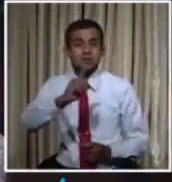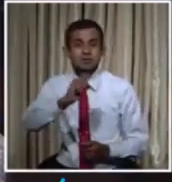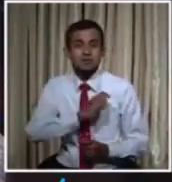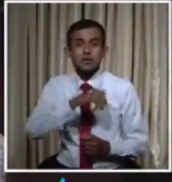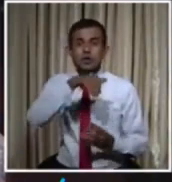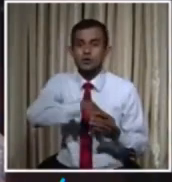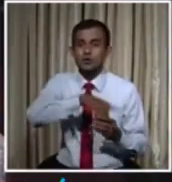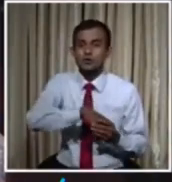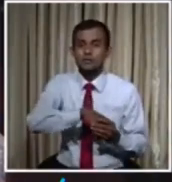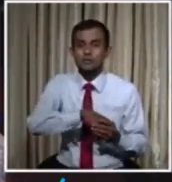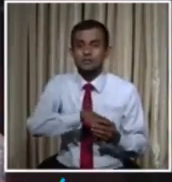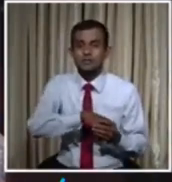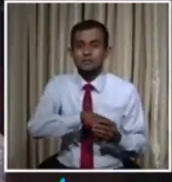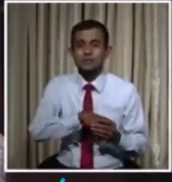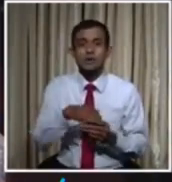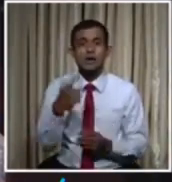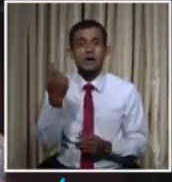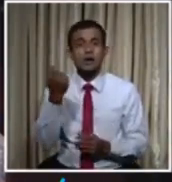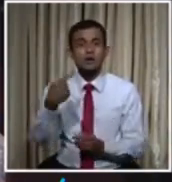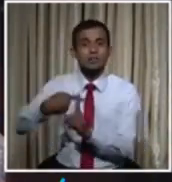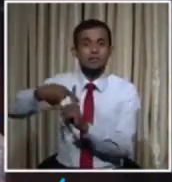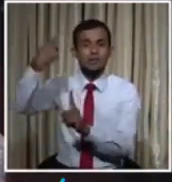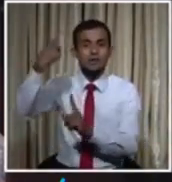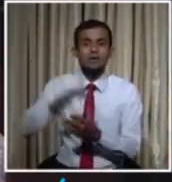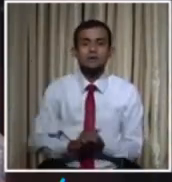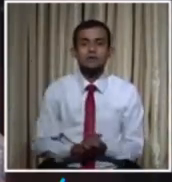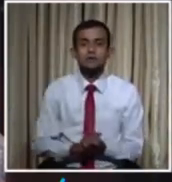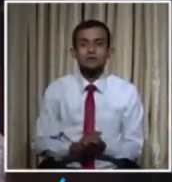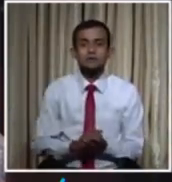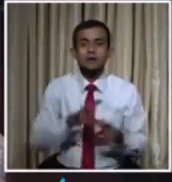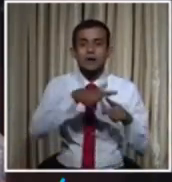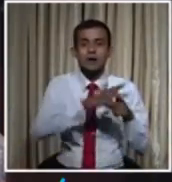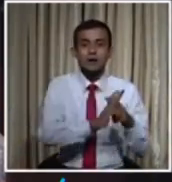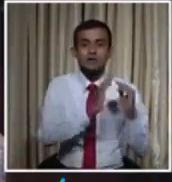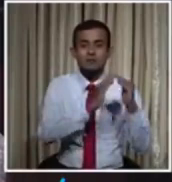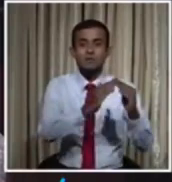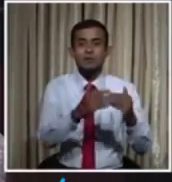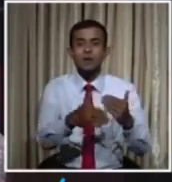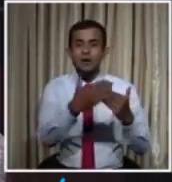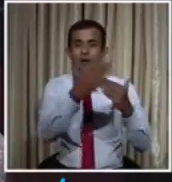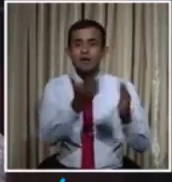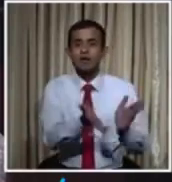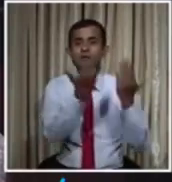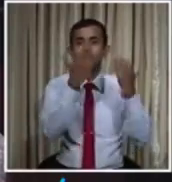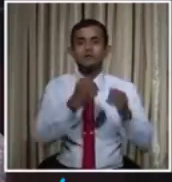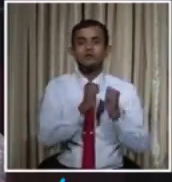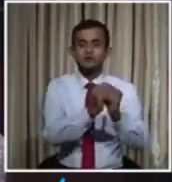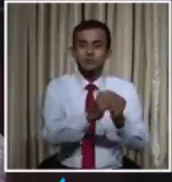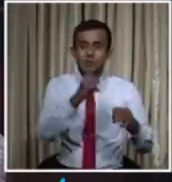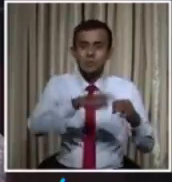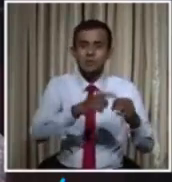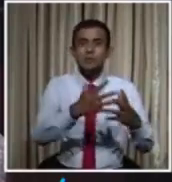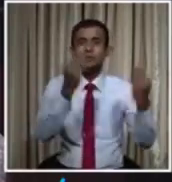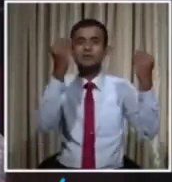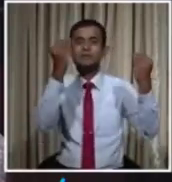තුල ආර්ථිකයේ වර්ධනය වෙනවා. කර්මාන්ත ශාලා බිහි වෙනවා. රැකියා ප්‍රශ්නය